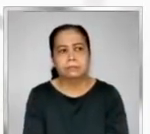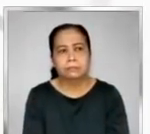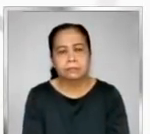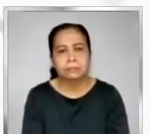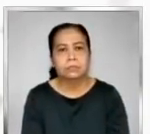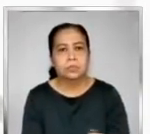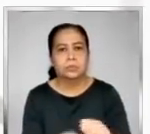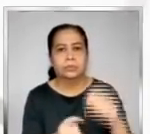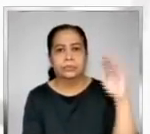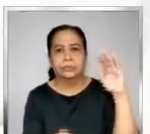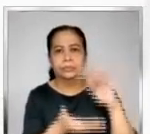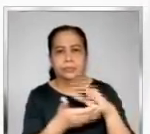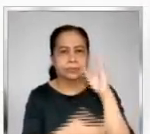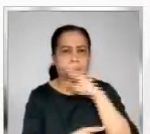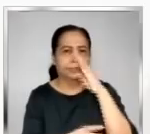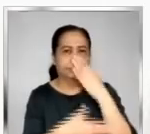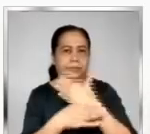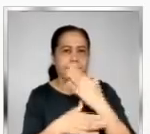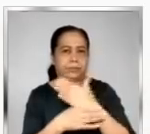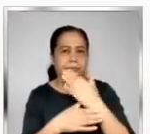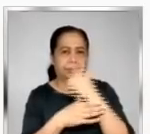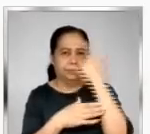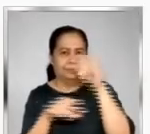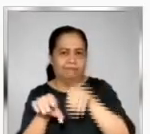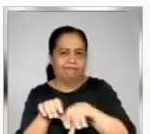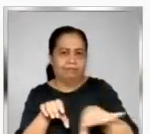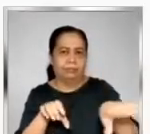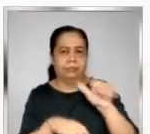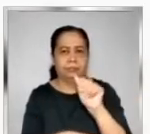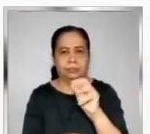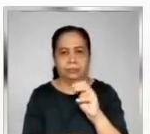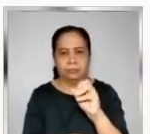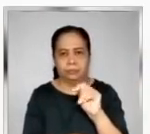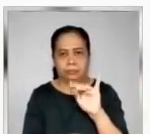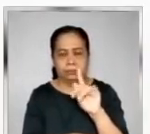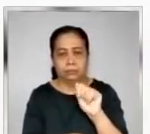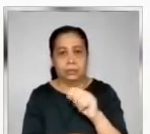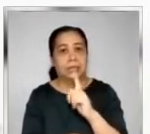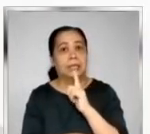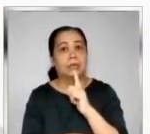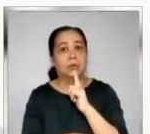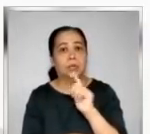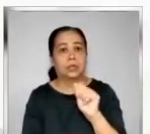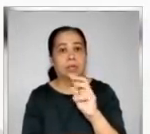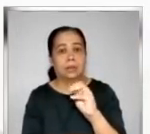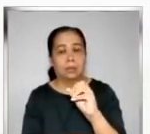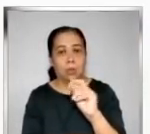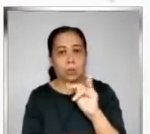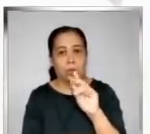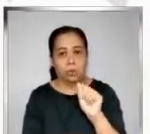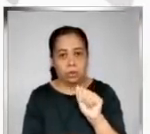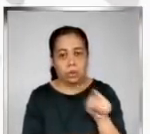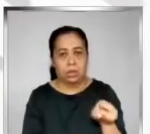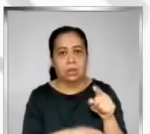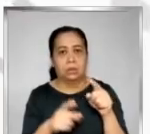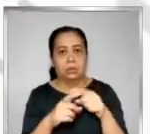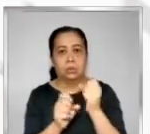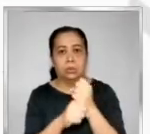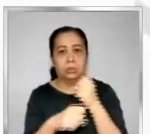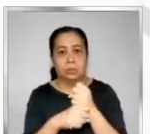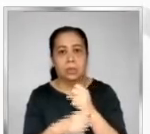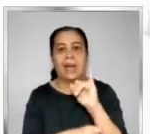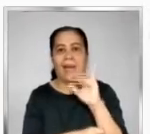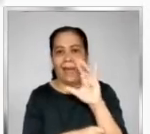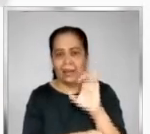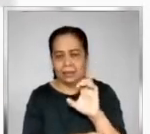masangsang na amoy dulot ng tumagas na amonya. Ang liquid amonya ay karaniwang ginagamit bilang refrigerant para makagawa ng yelo. Sa ngayon